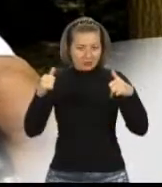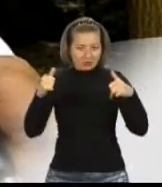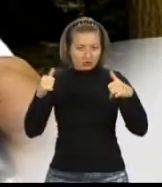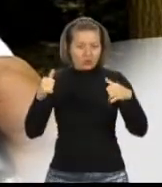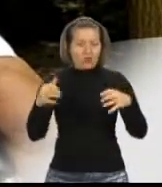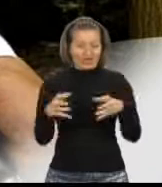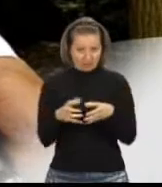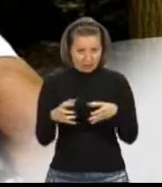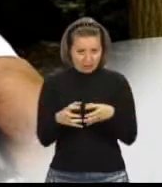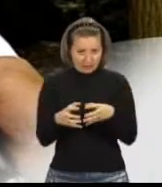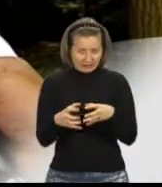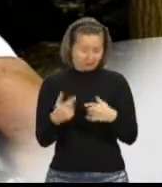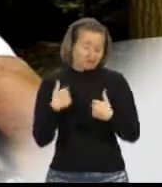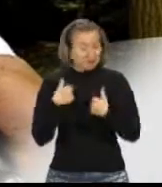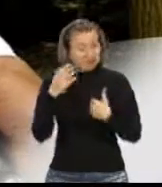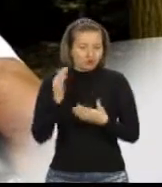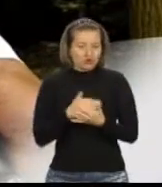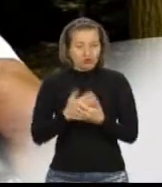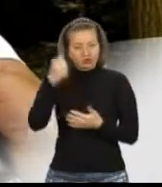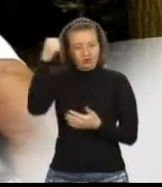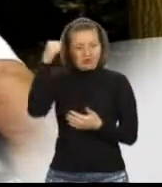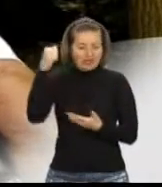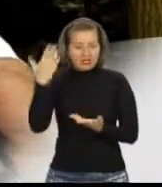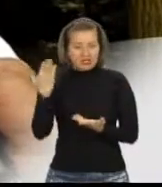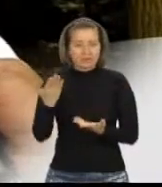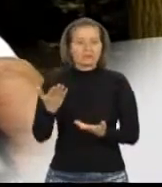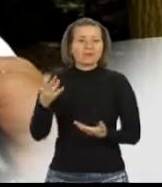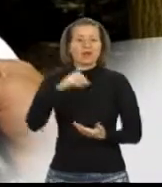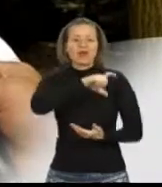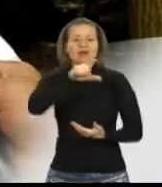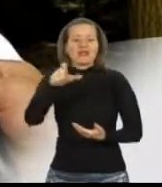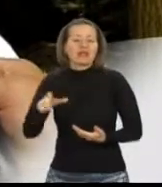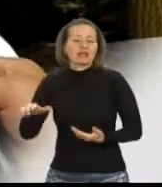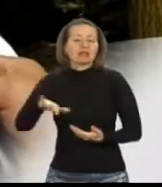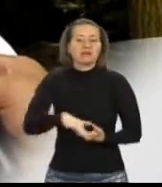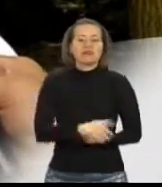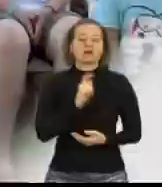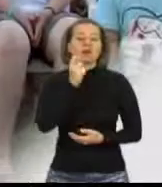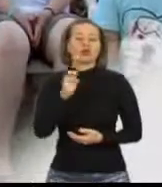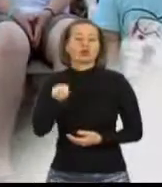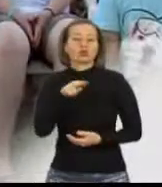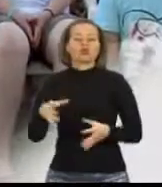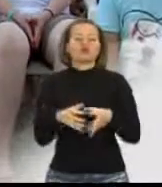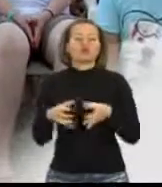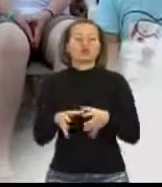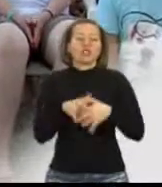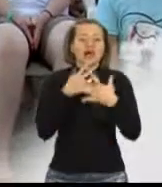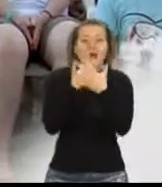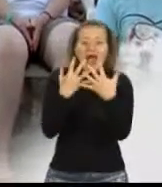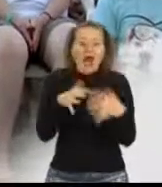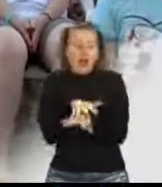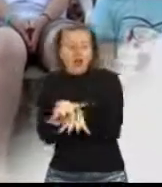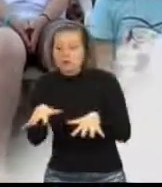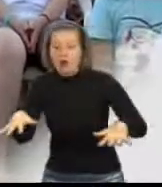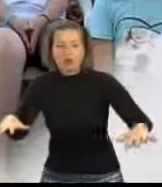Közösségfejlesztő Egyesület, de mi úgy szoktuk nevezni, hogy Kárpát-medencei Magyar Katolikus Közösségek Hálózata. Az biztos, hogy egy